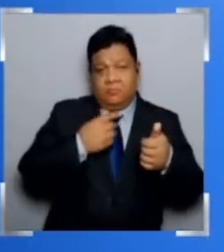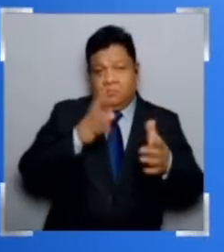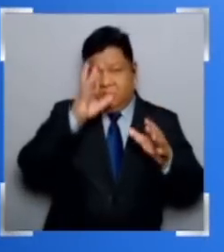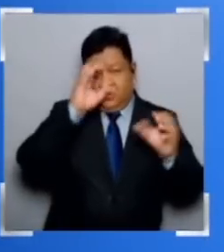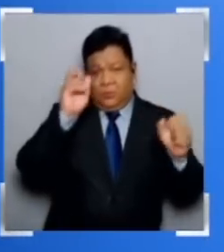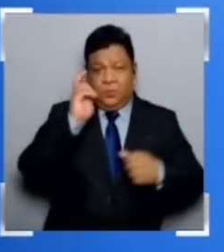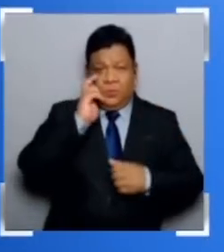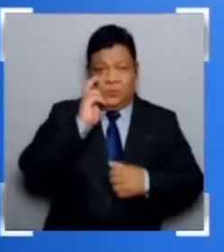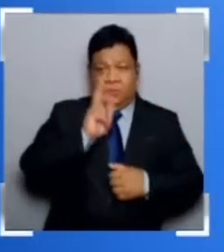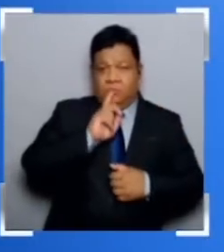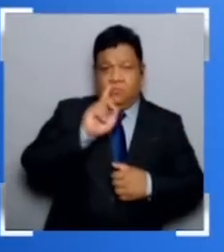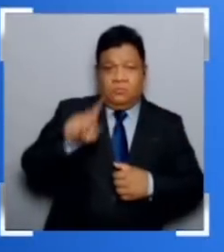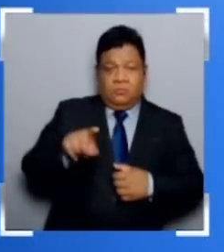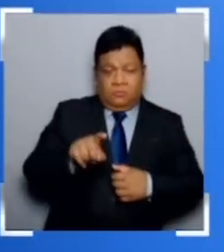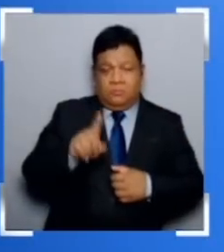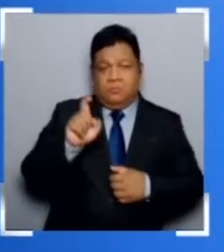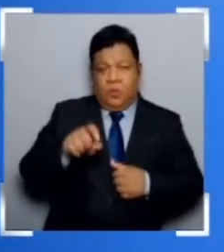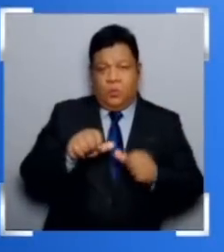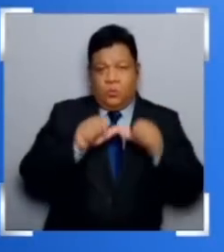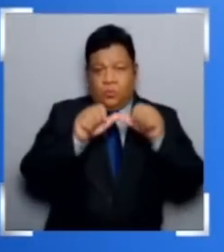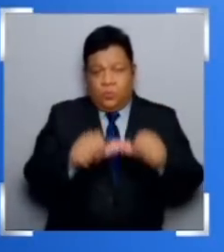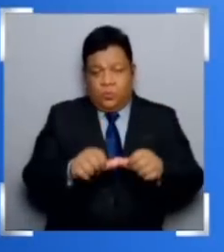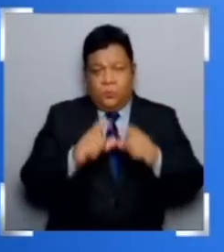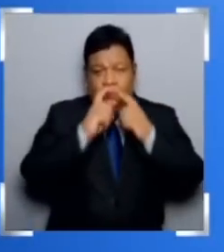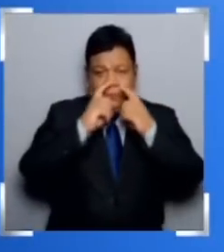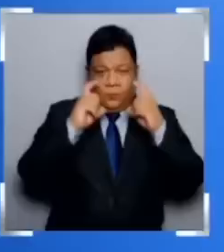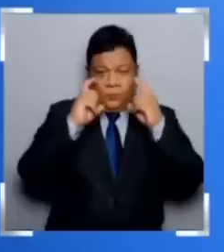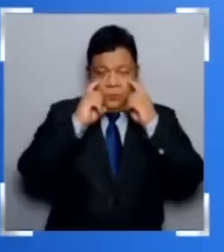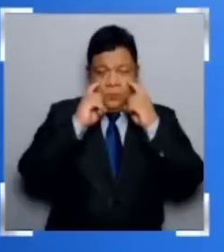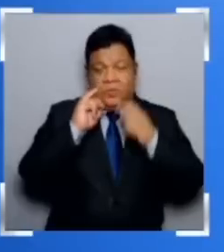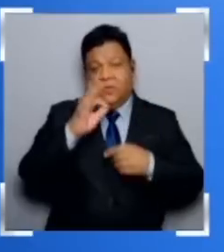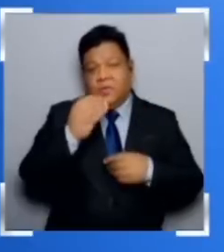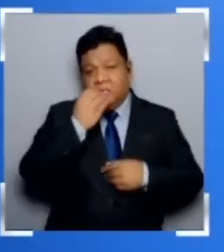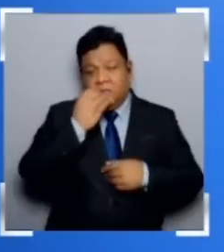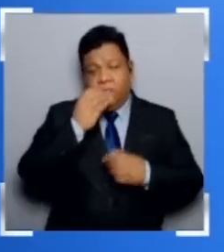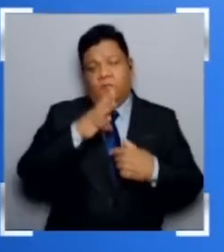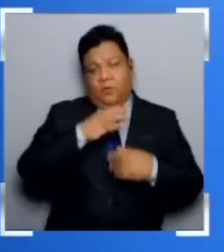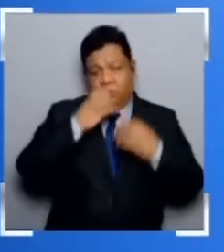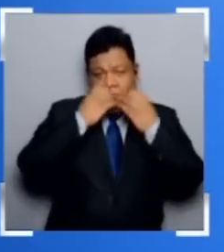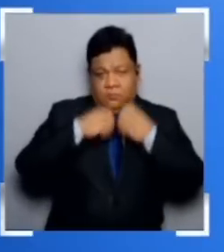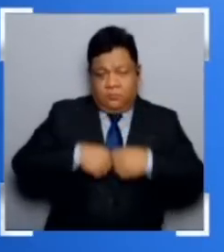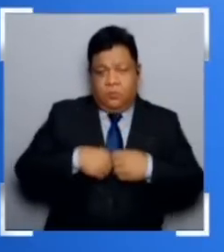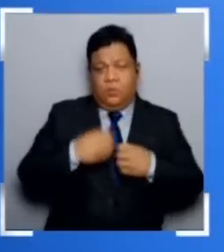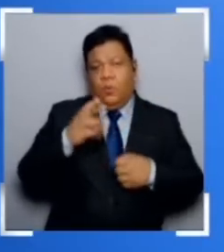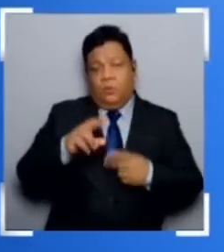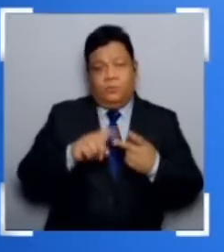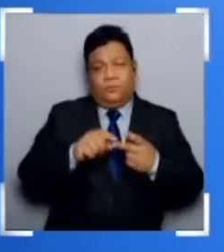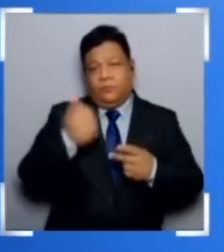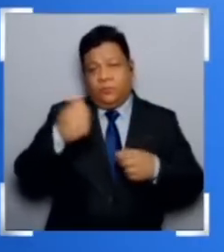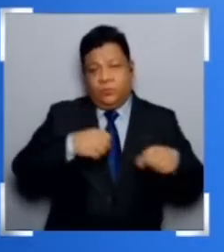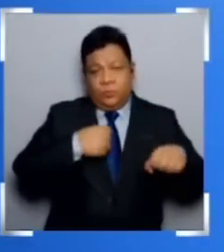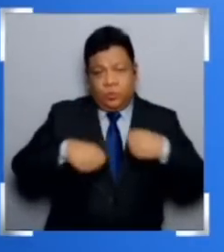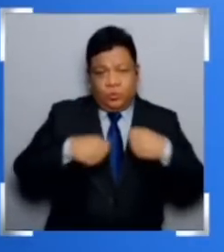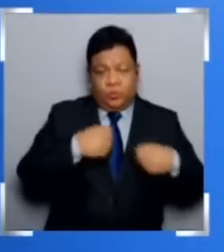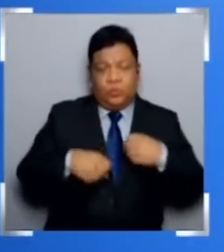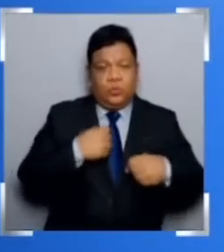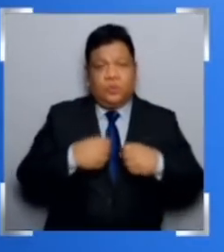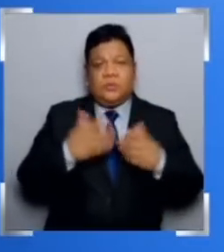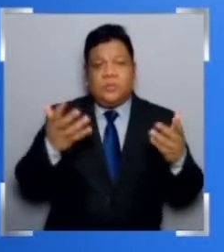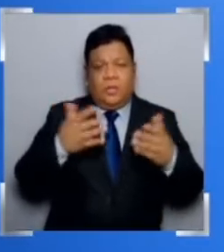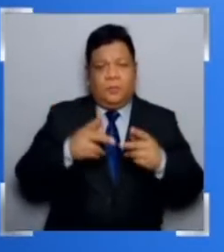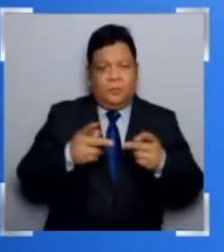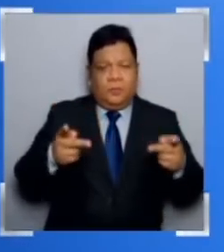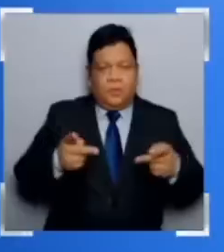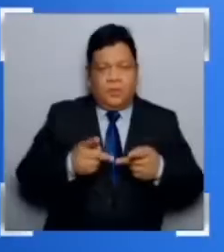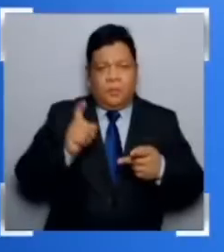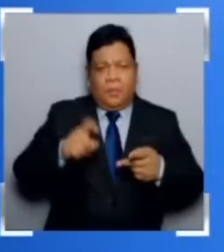mask, maliban na lamang kung kakain o nasa iba pang sitwasyon o aktibidad tulad ng sports sa well-ventilated na lugar. Kaya ang pulisya